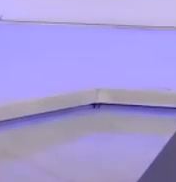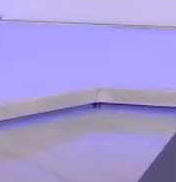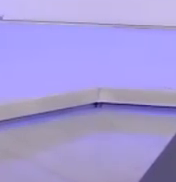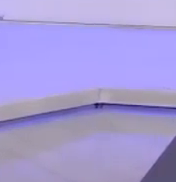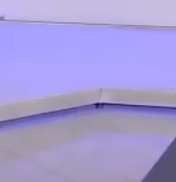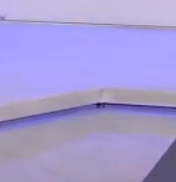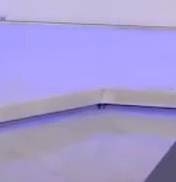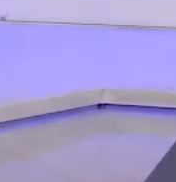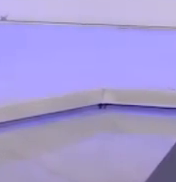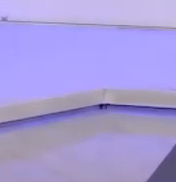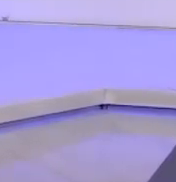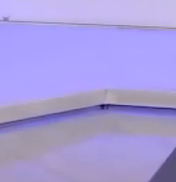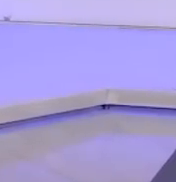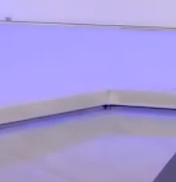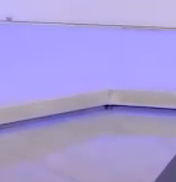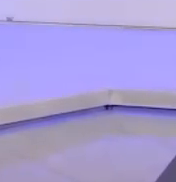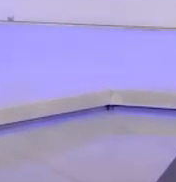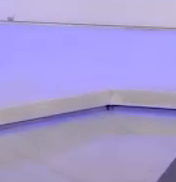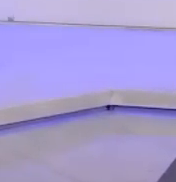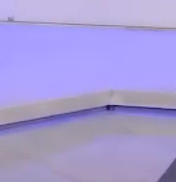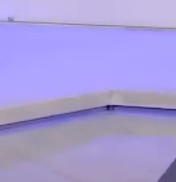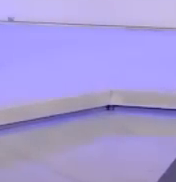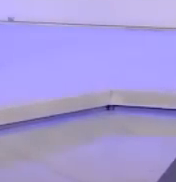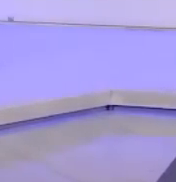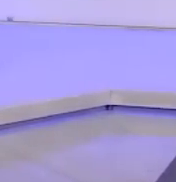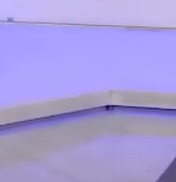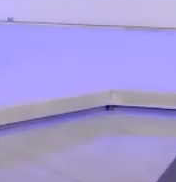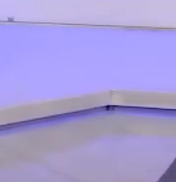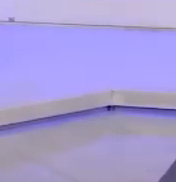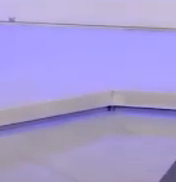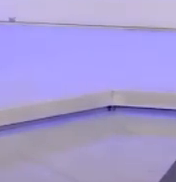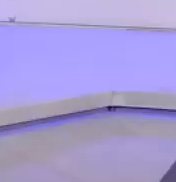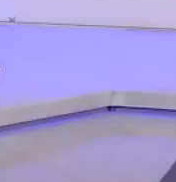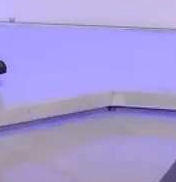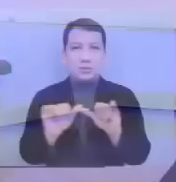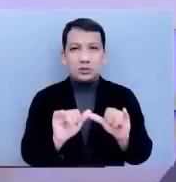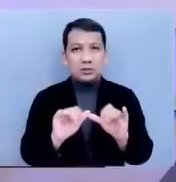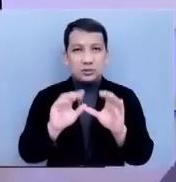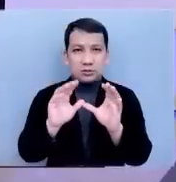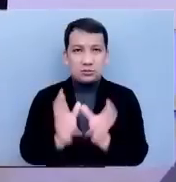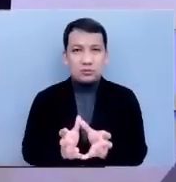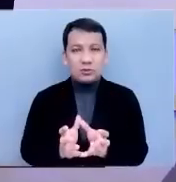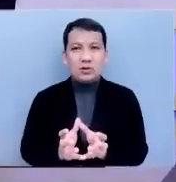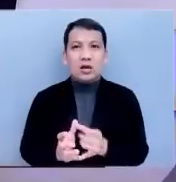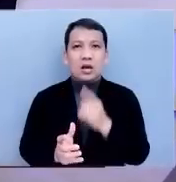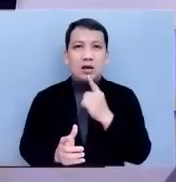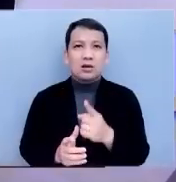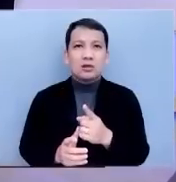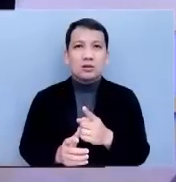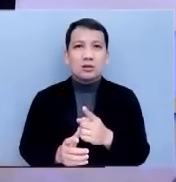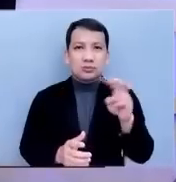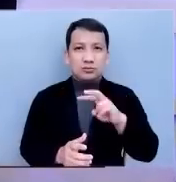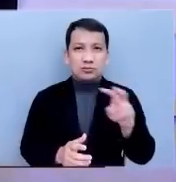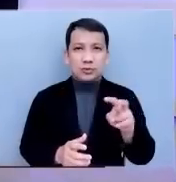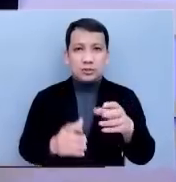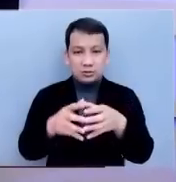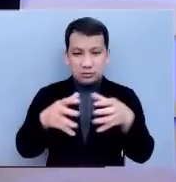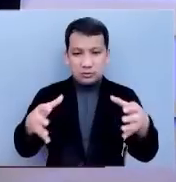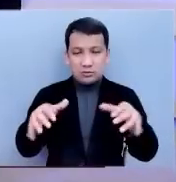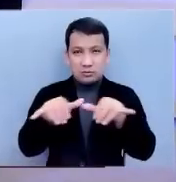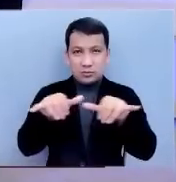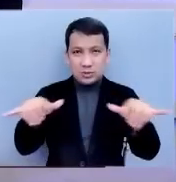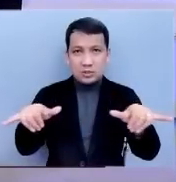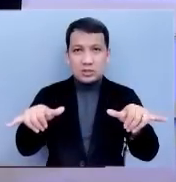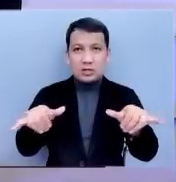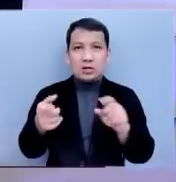inventor, hindi raw siya pasok sa mga kasalukuyang safety standards ng mundo. Ang 22-foot long na Titan submersible gawa